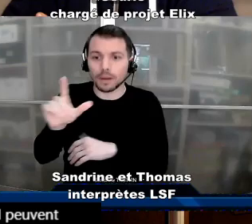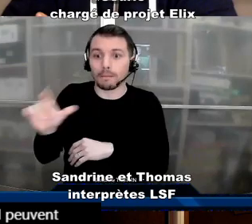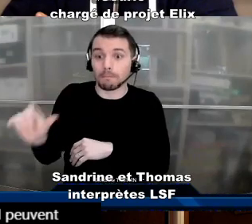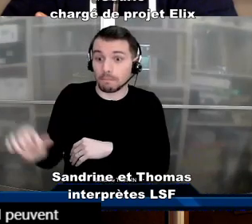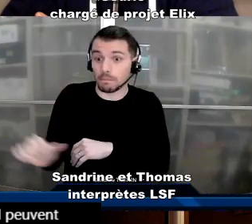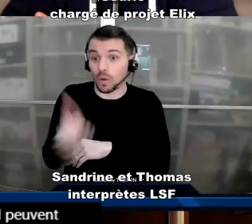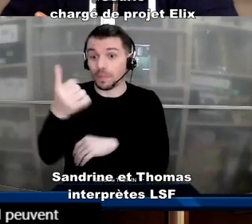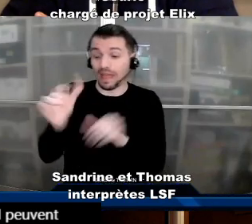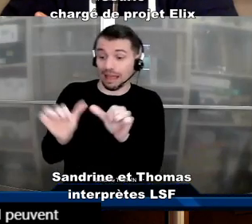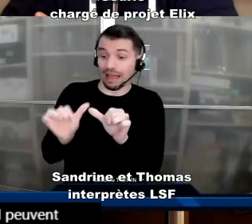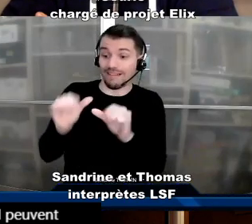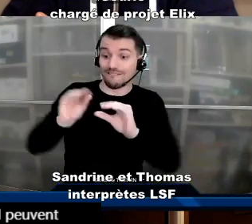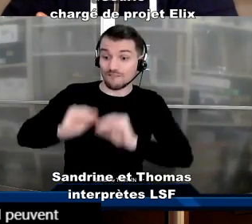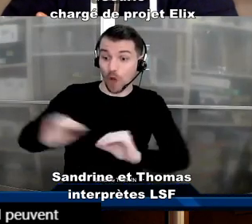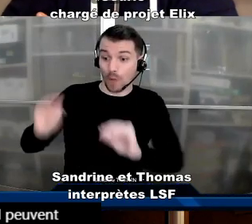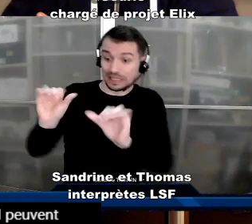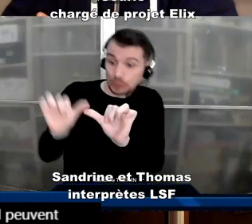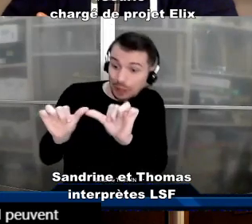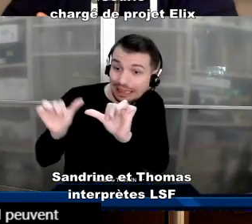formation e-learning